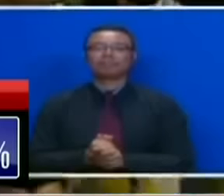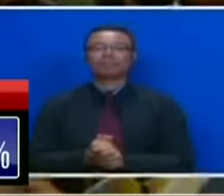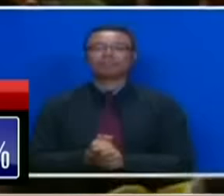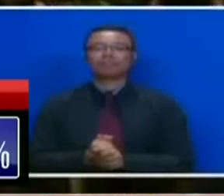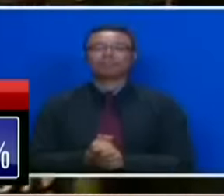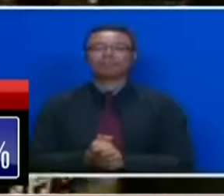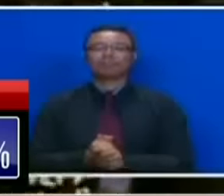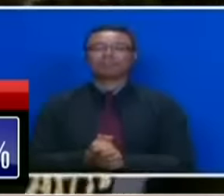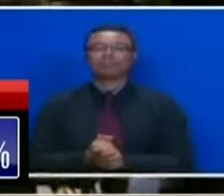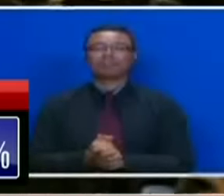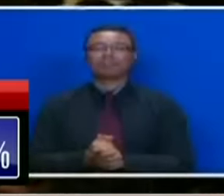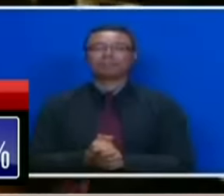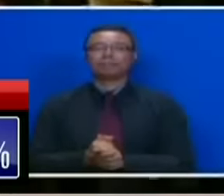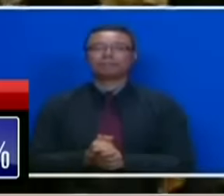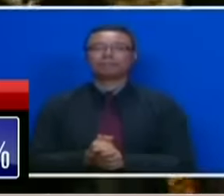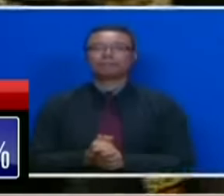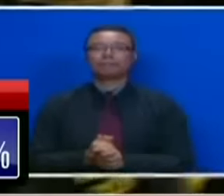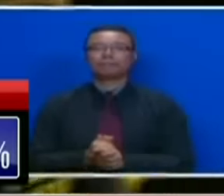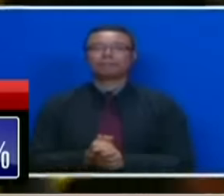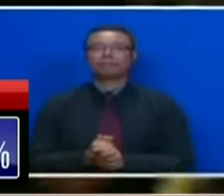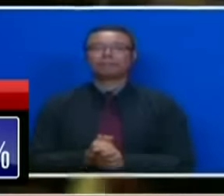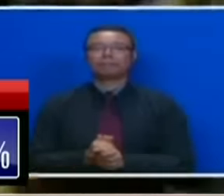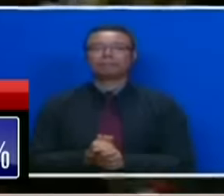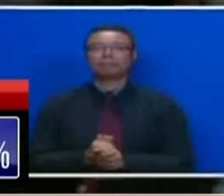para pendukung, harap tenang.